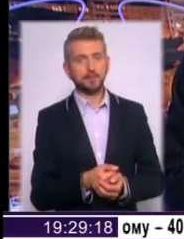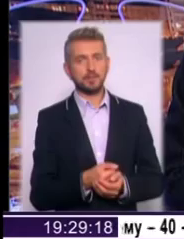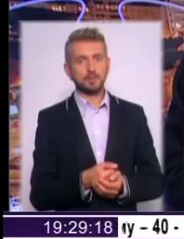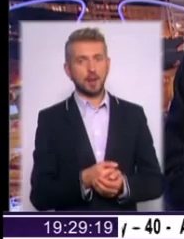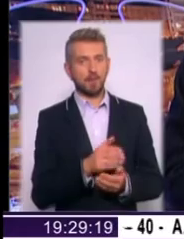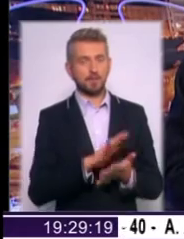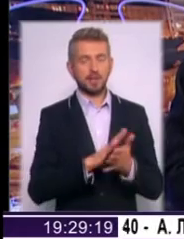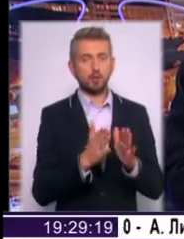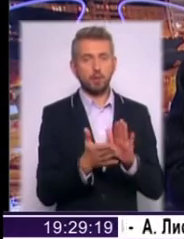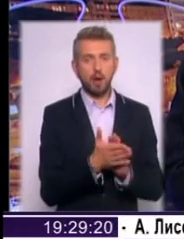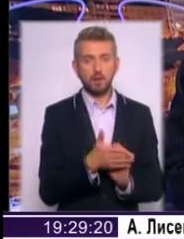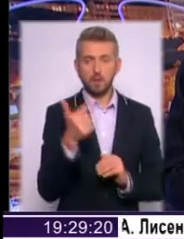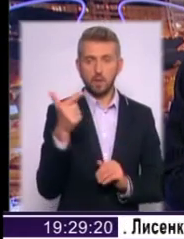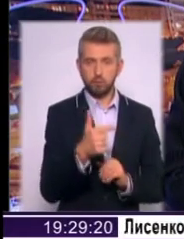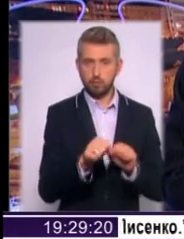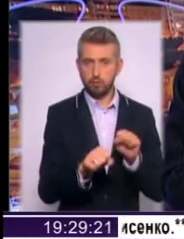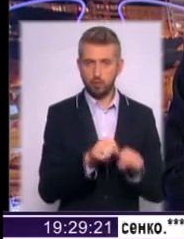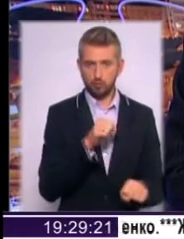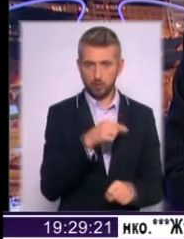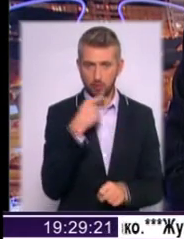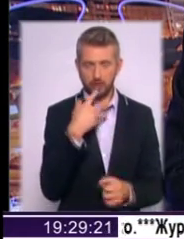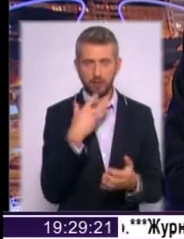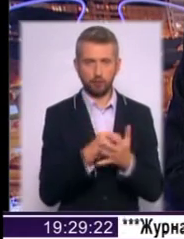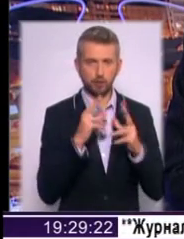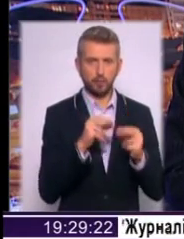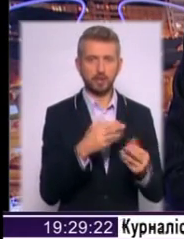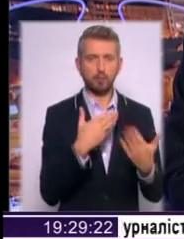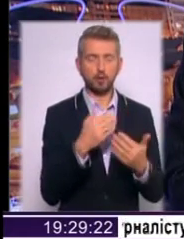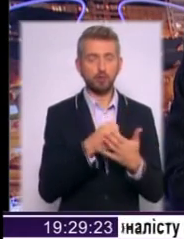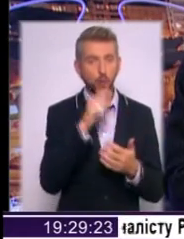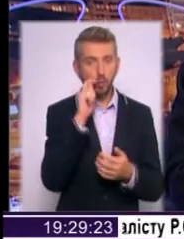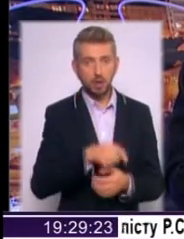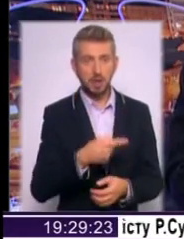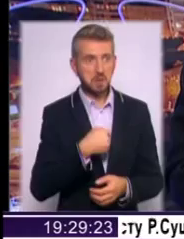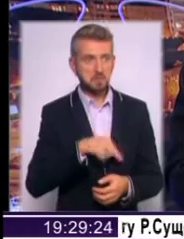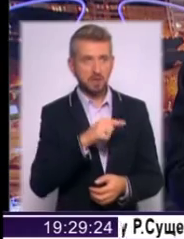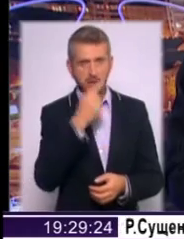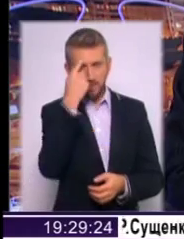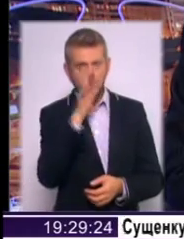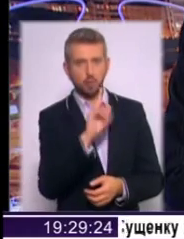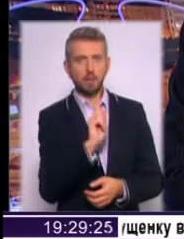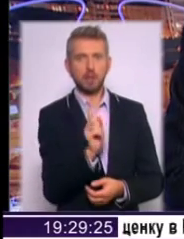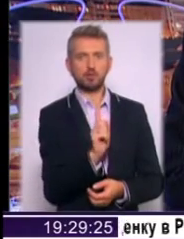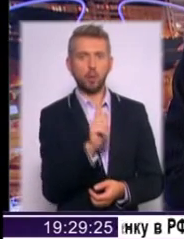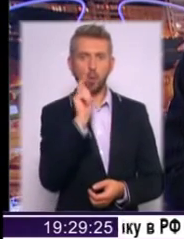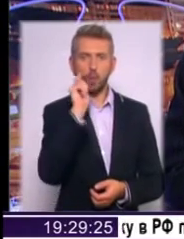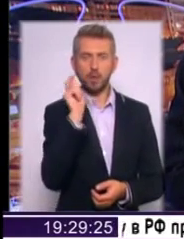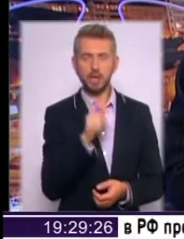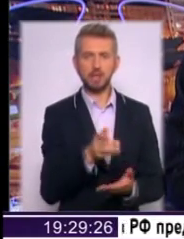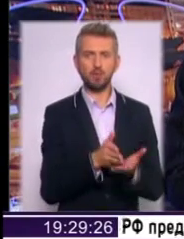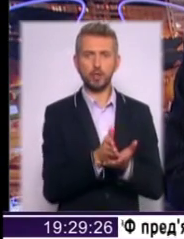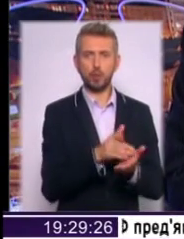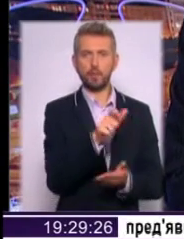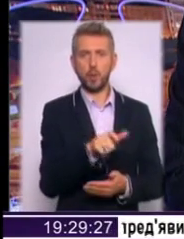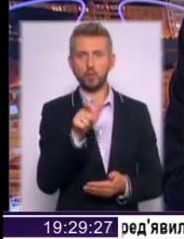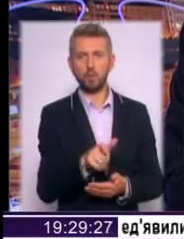в ситуації грубого порушення Росії своїх зобов'язань по відношенню до України, ми ж не сподівалися, що українські посадові особи